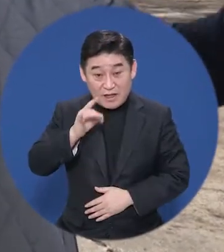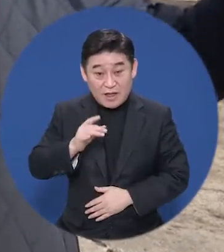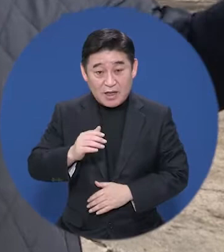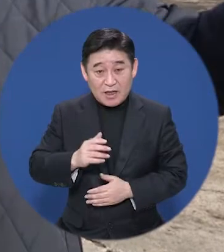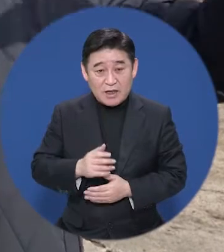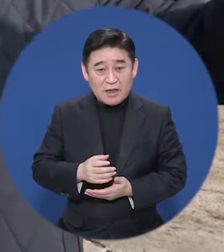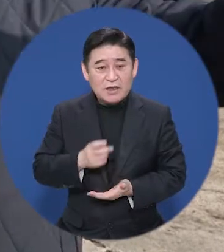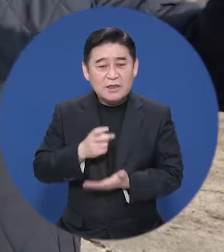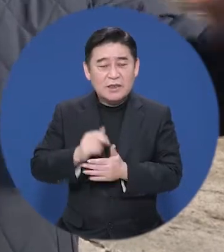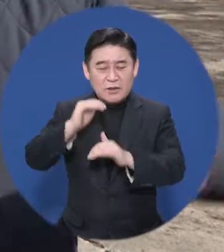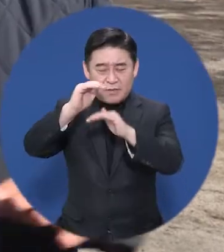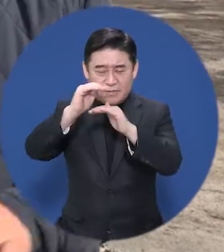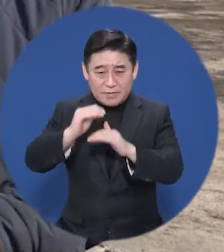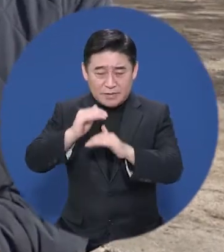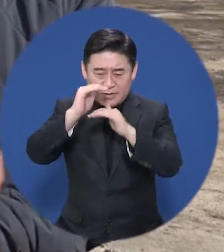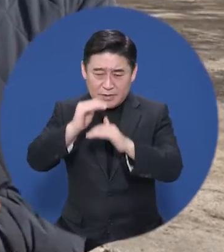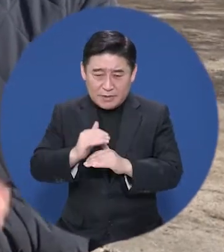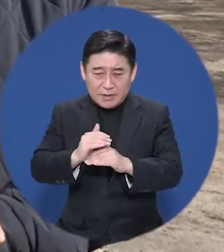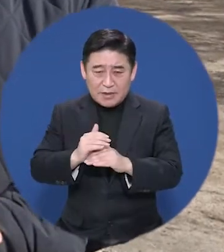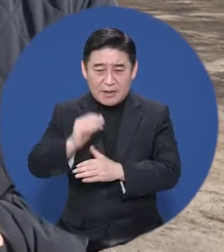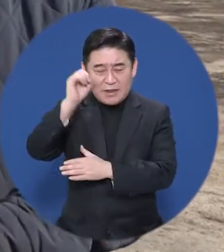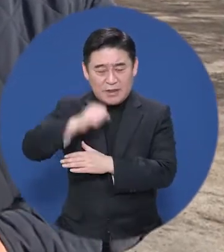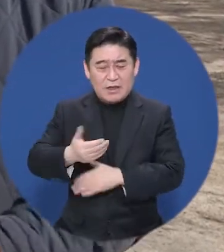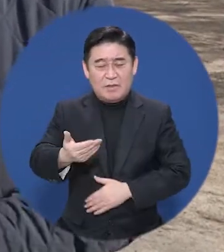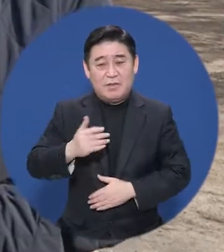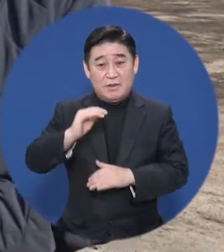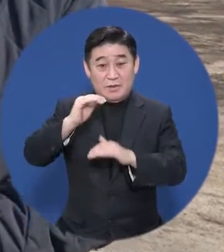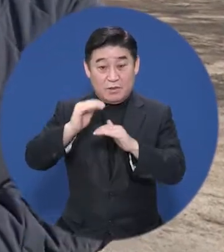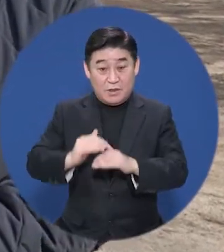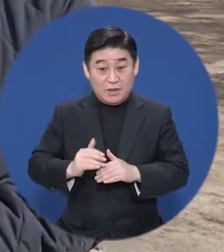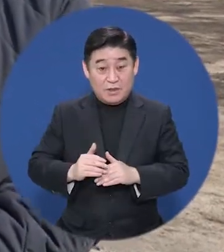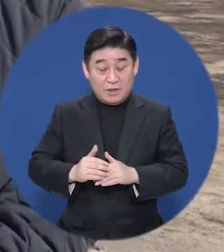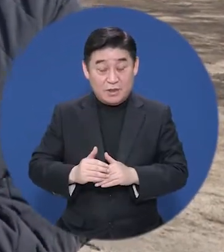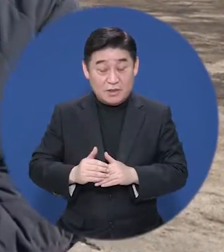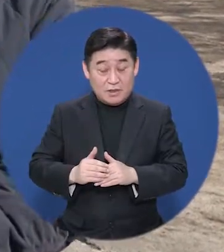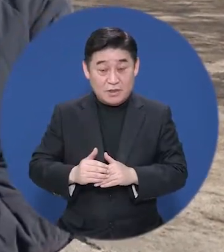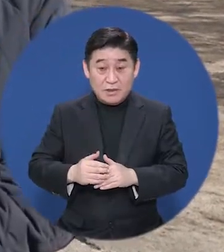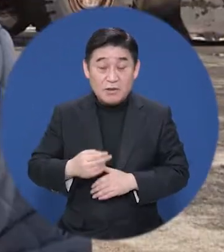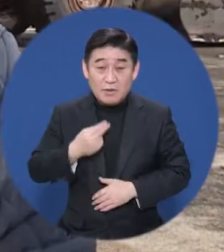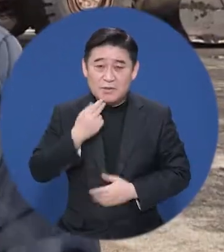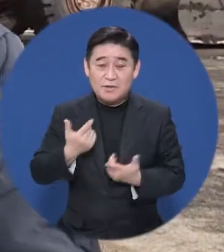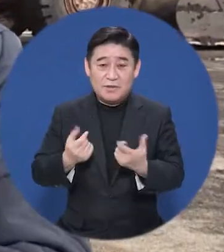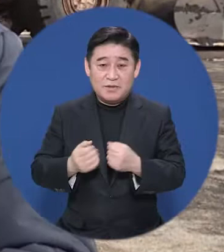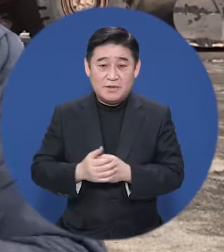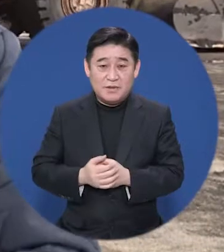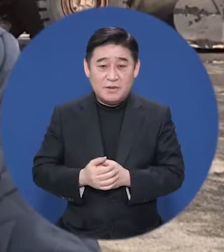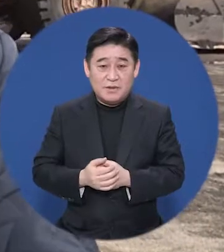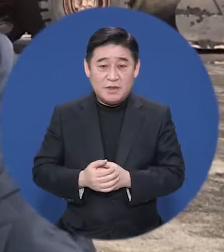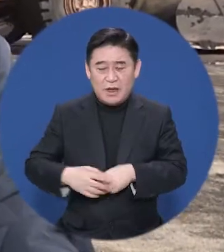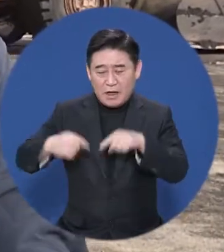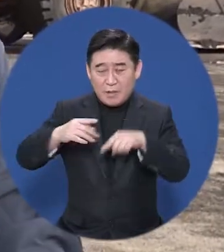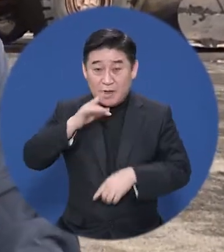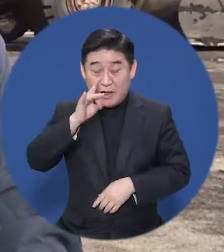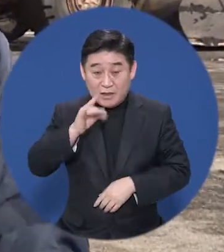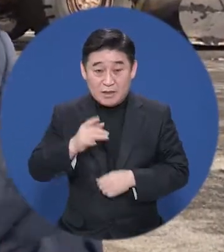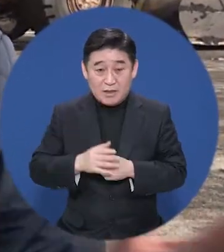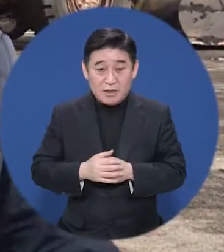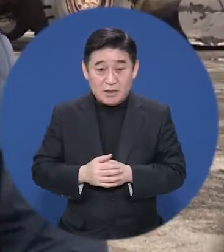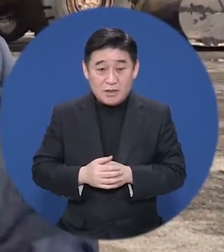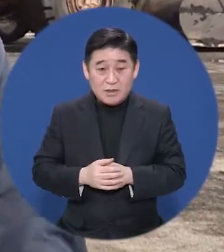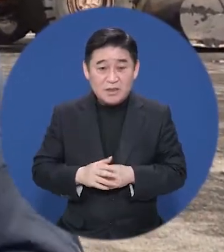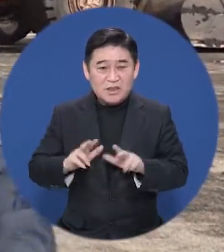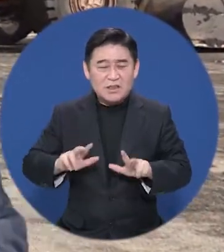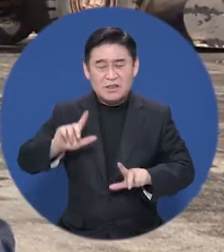되게끔 차곡차곡 해서 이렇게 인가를 받는 과정을 예측을 밟지를 않았죠. 이게 협의가 안 된다고 해서